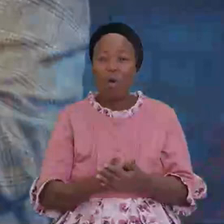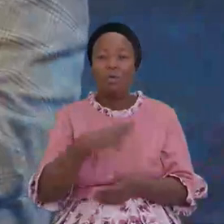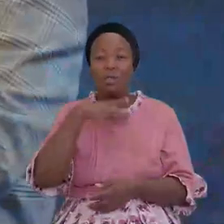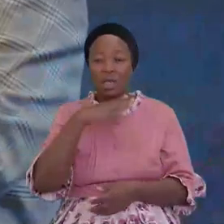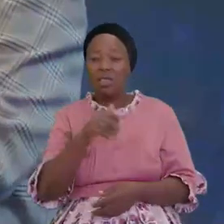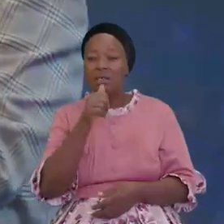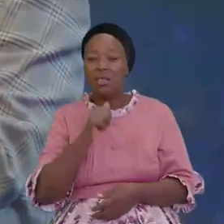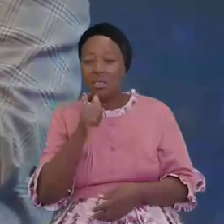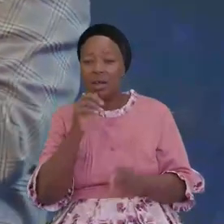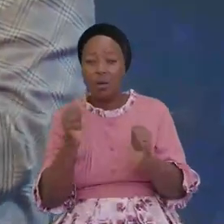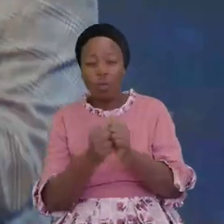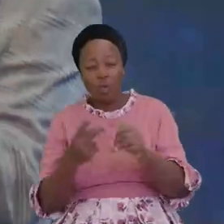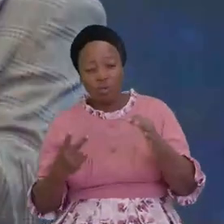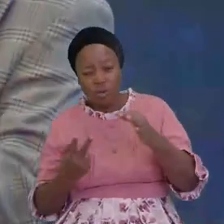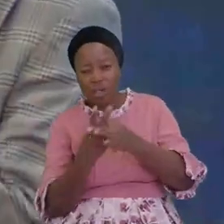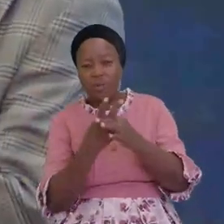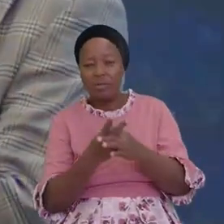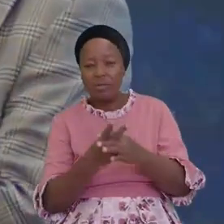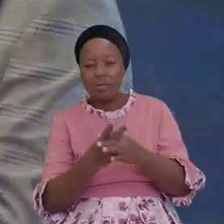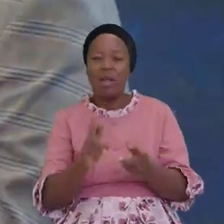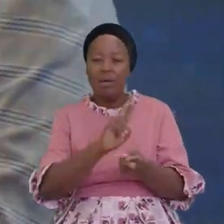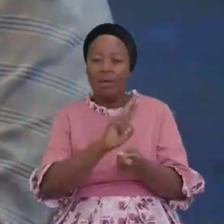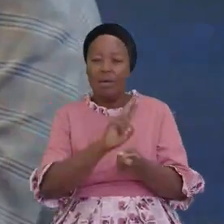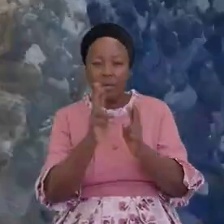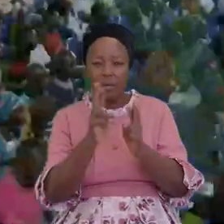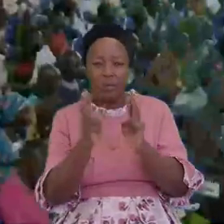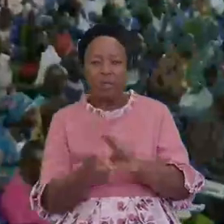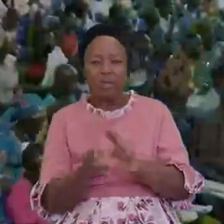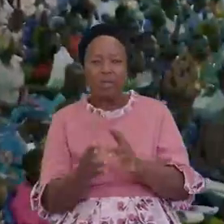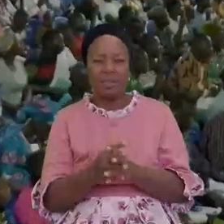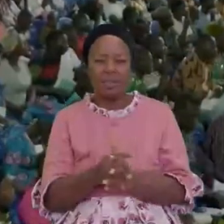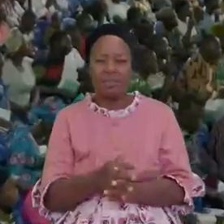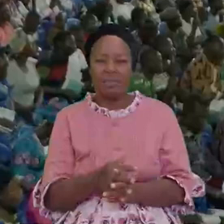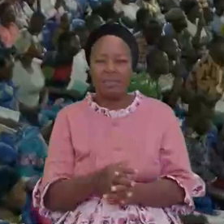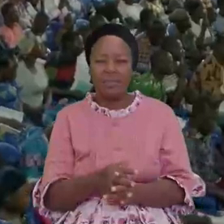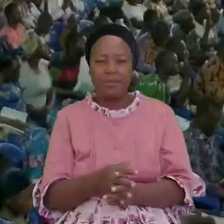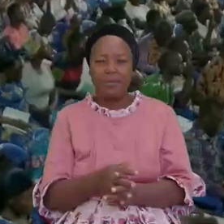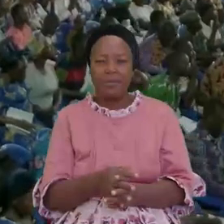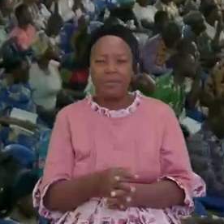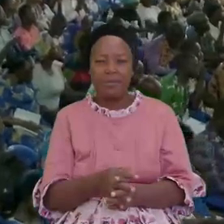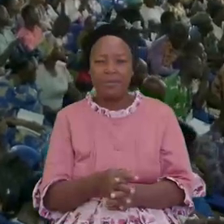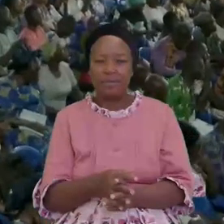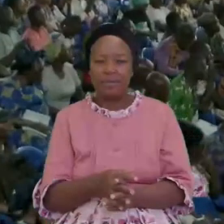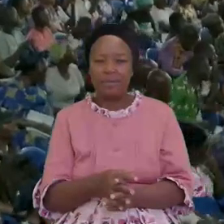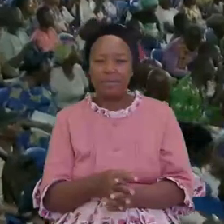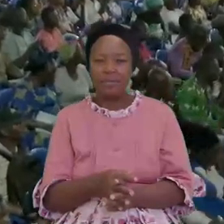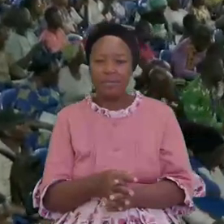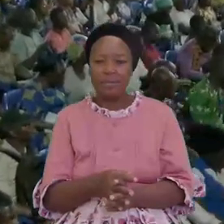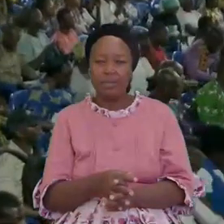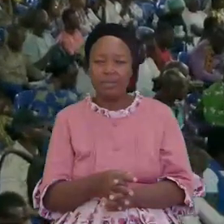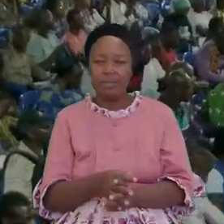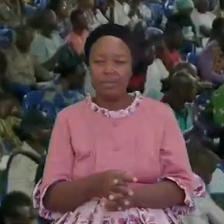Premièrement, abandonner tous les secrets abominables avec une repentance transparente.